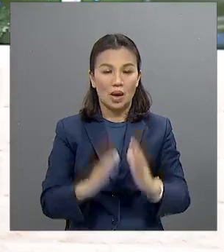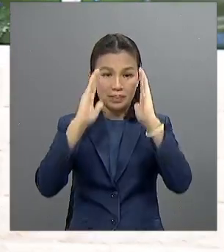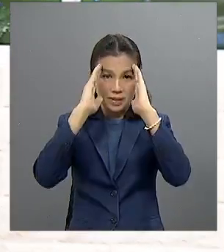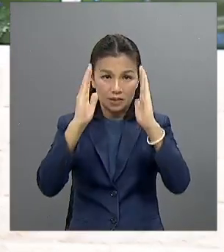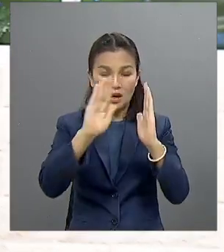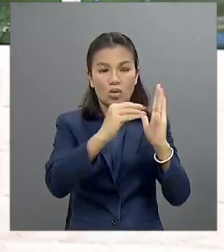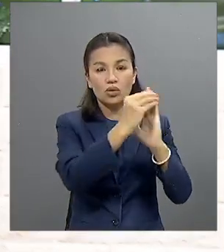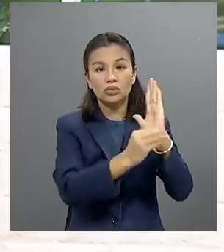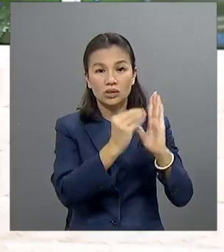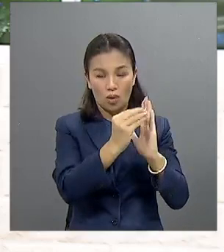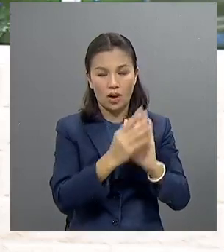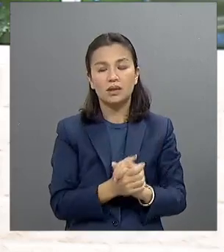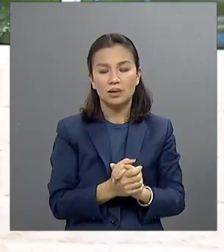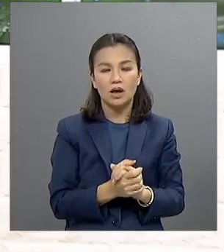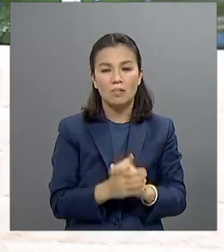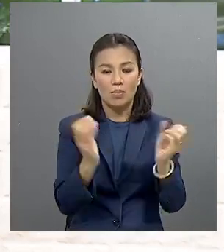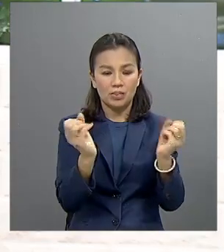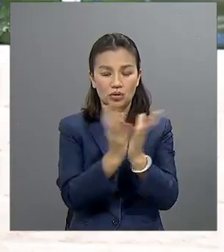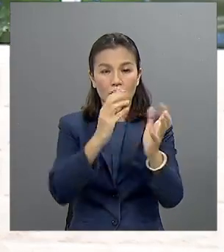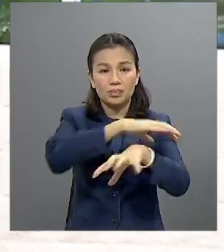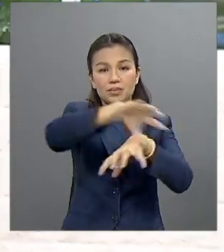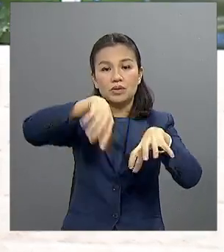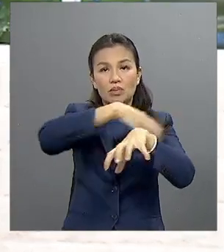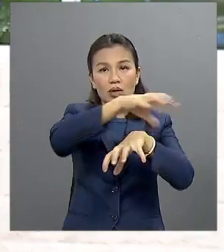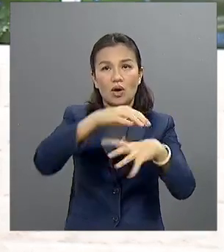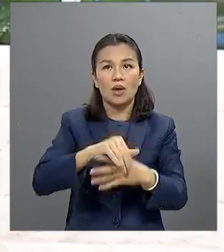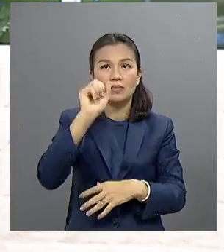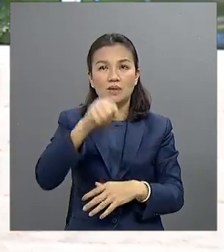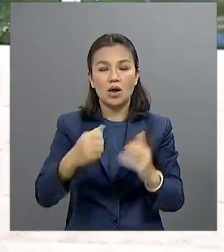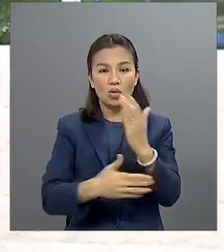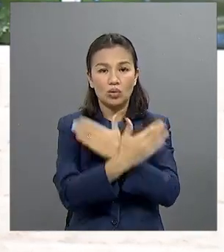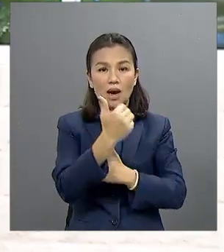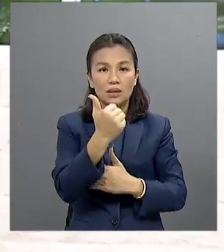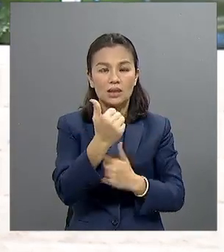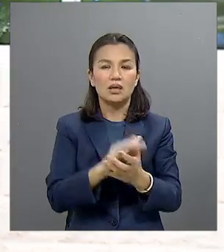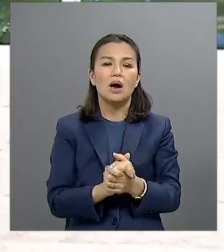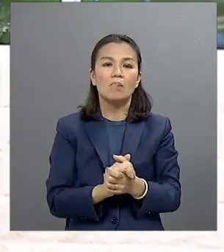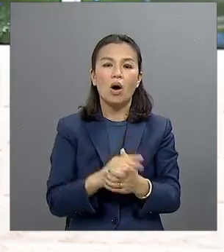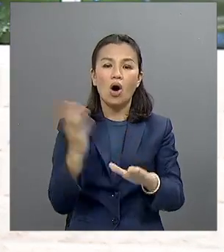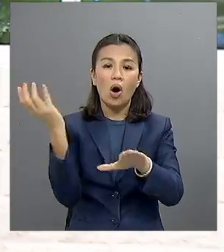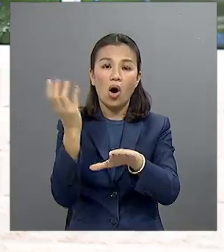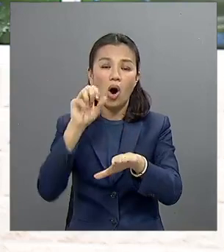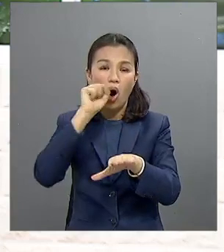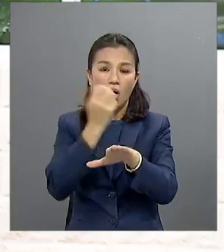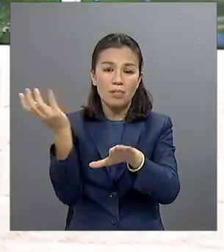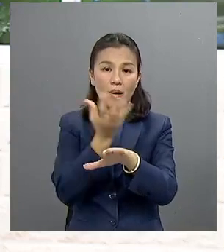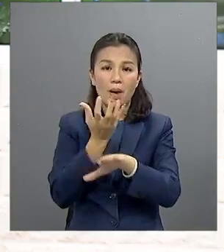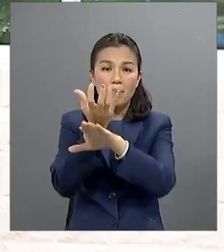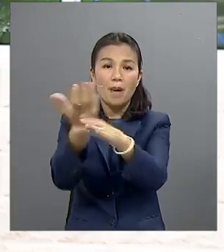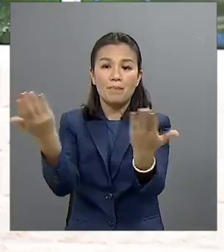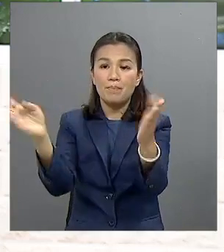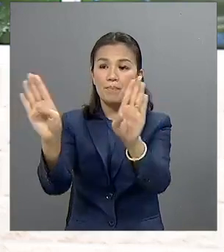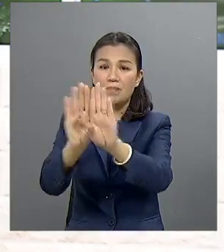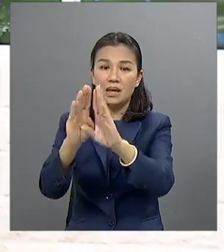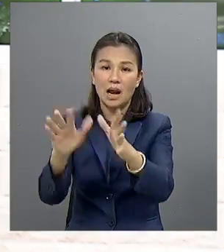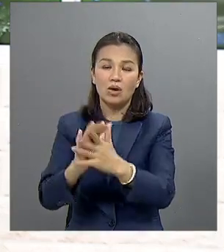ากจะให้มีผลกระทบสิ่งแวดล้อมกับชาวบ้านนะคะเนี่ยเป็นช่วงโอกาสดีแล้วปิดหีบอ้อยแล้วปรับปรุงแก้ไขกันค่ะเดี๋ยวพอเปิดหีบก็จะได้ไม่เกิด